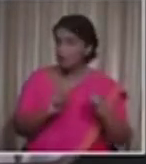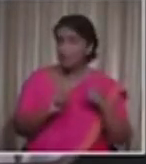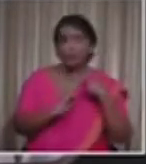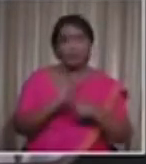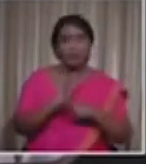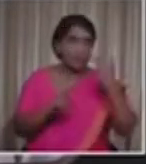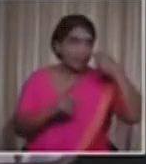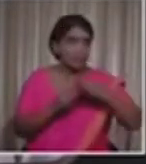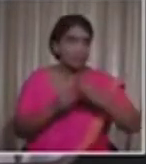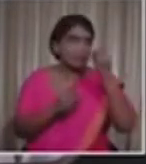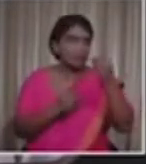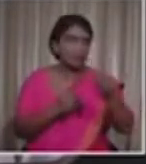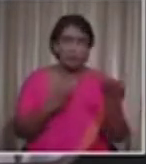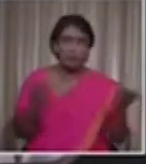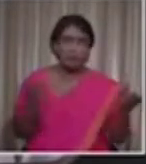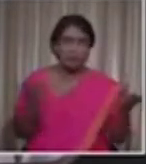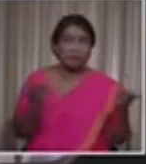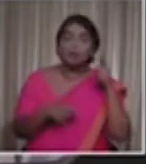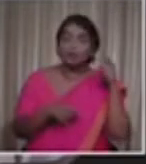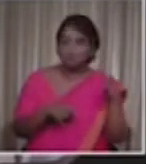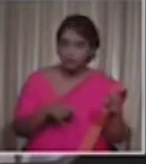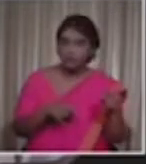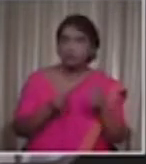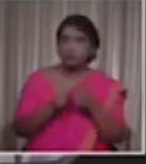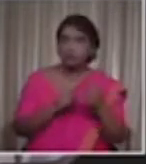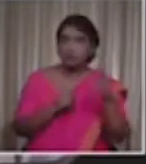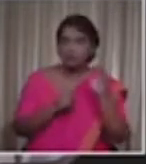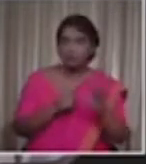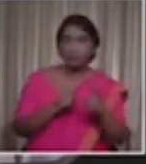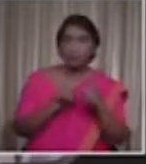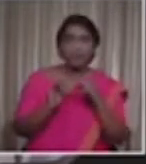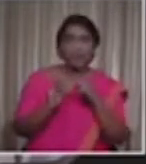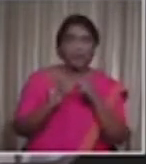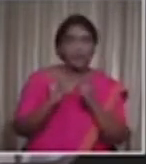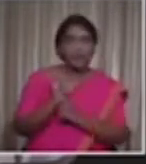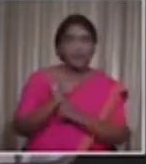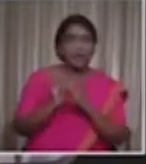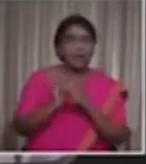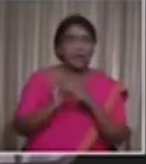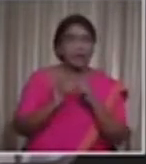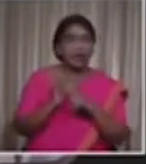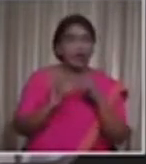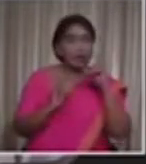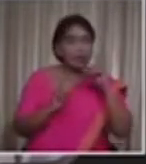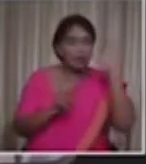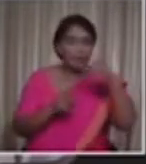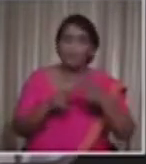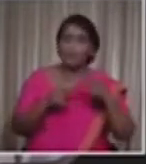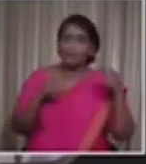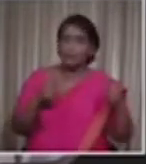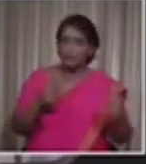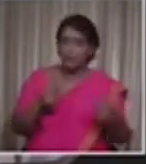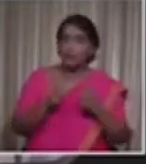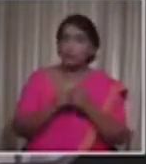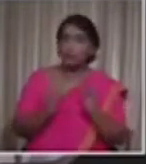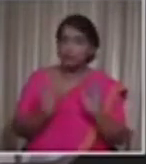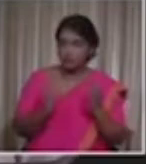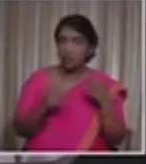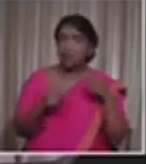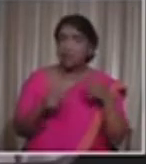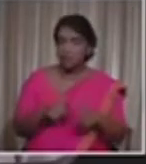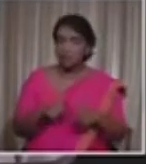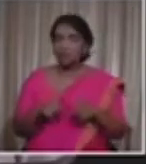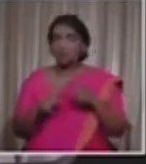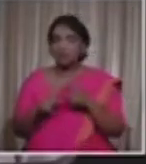තෙල් ලබලා දෙන්නේ. අනේ ඒ ටික තියෙන්නේ LIOC සමාගම ආවත් විරුද්ධ වුණා. ඇත්ත වශයෙන් මේක ක්‍රියාත්මක කරන්න නම් අද